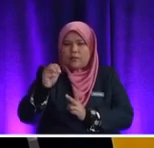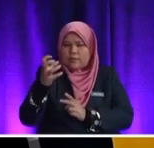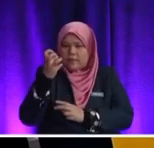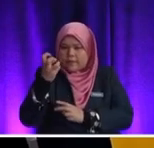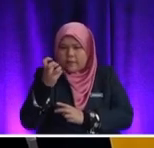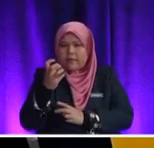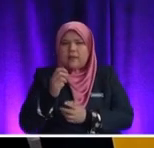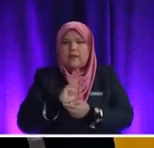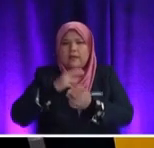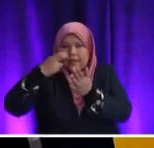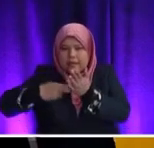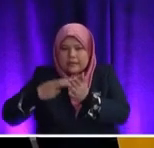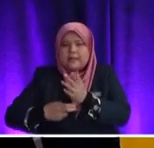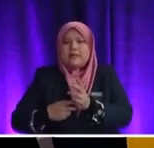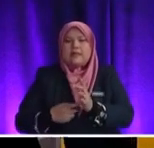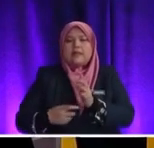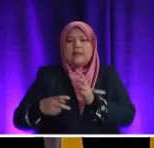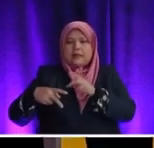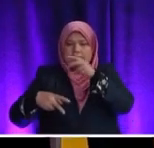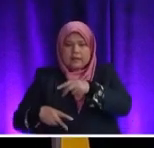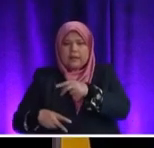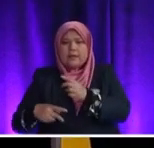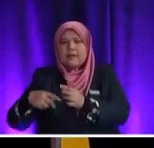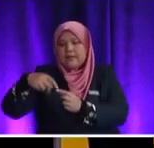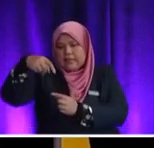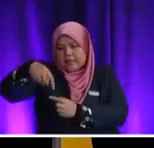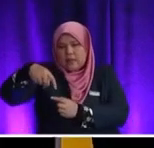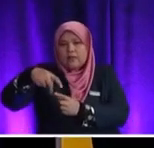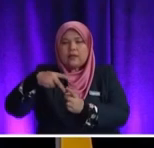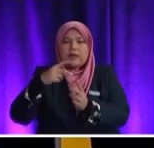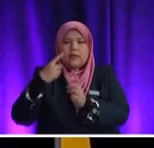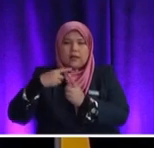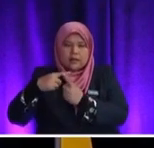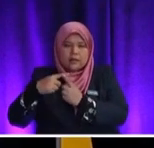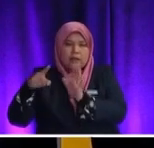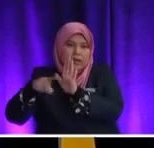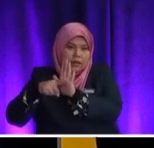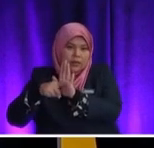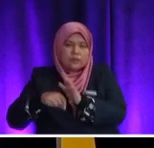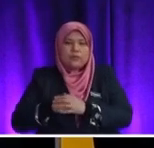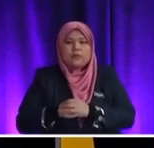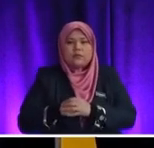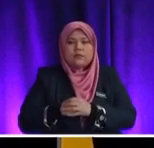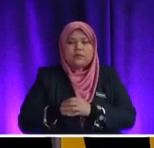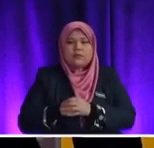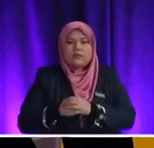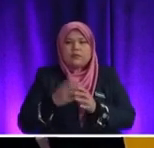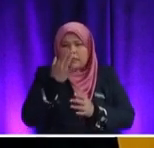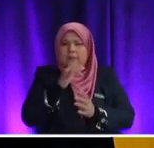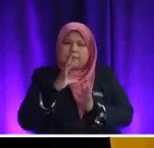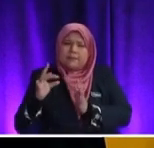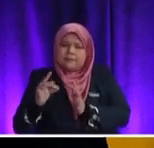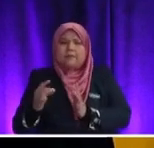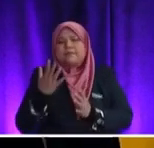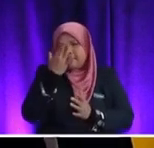kupu makan THC pada elektrode ngetot oke itu yang akan melakukan ya Kenapa dia akan pilih-pilih itu